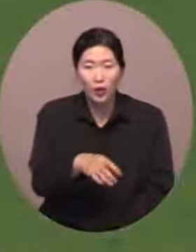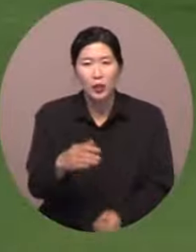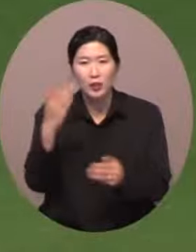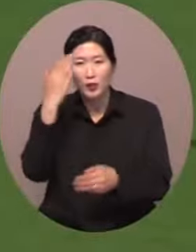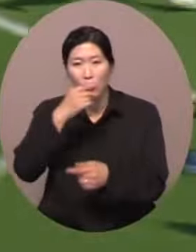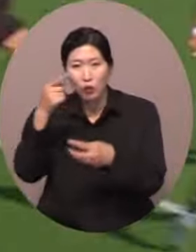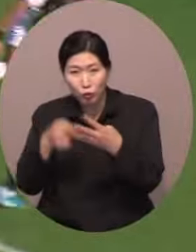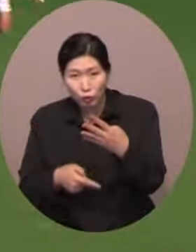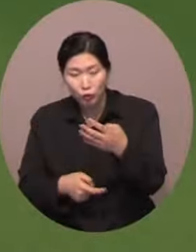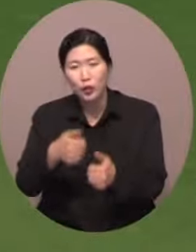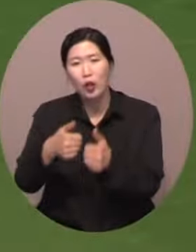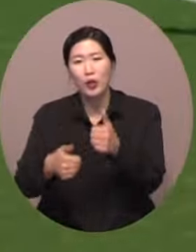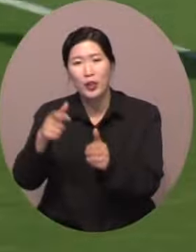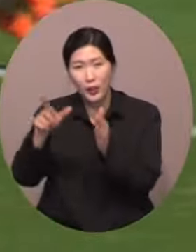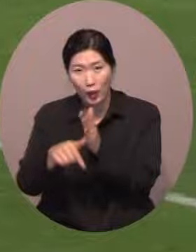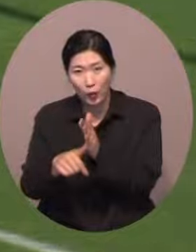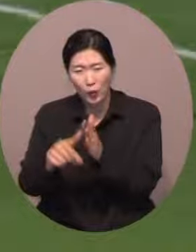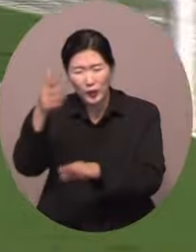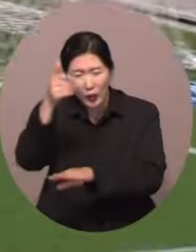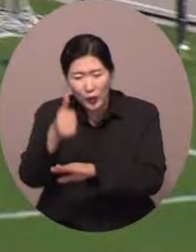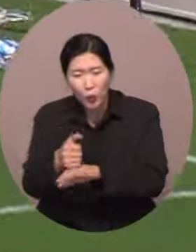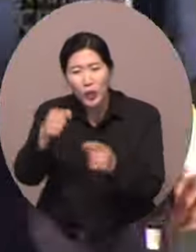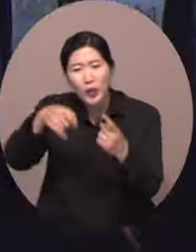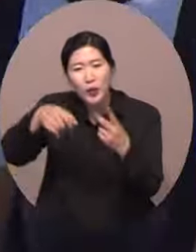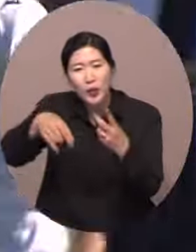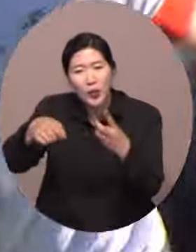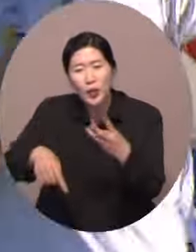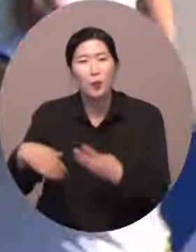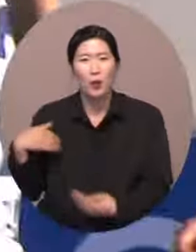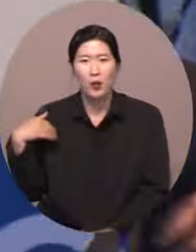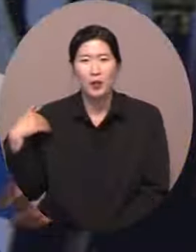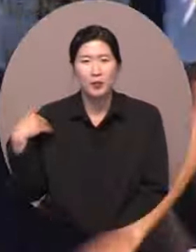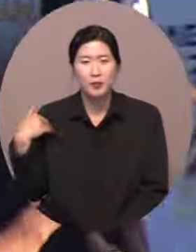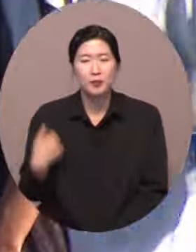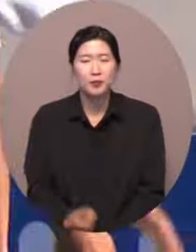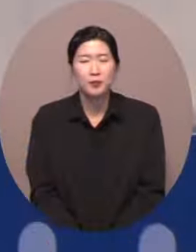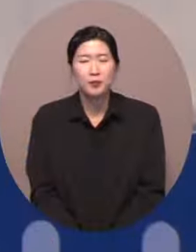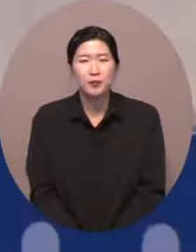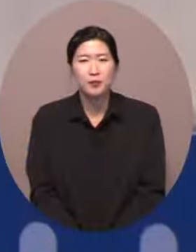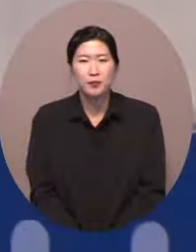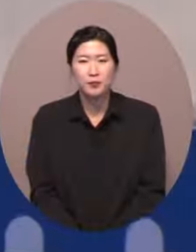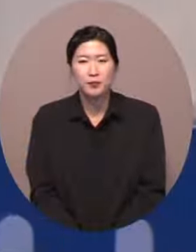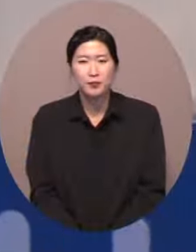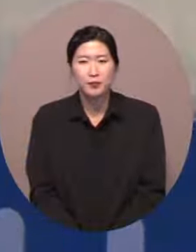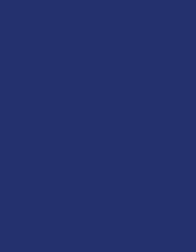경기 결과에 따라 최종 순위가 결정됩니다. MBC 뉴스 이승섭입니다.